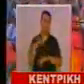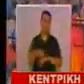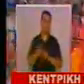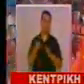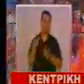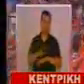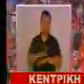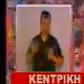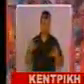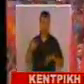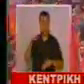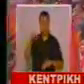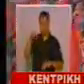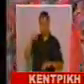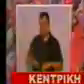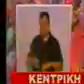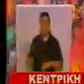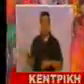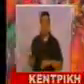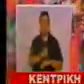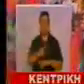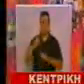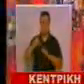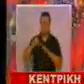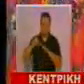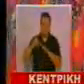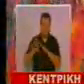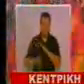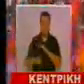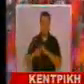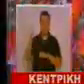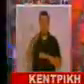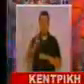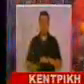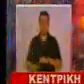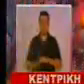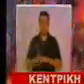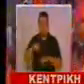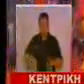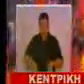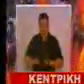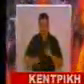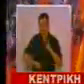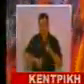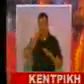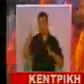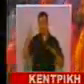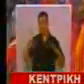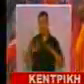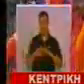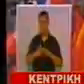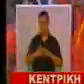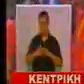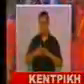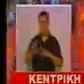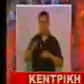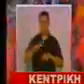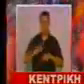Σήμερα, σε συνθήκες βαθιάς κρίσης, ετοιμασίας ενός νέου πολέμου κατά της Συρίας και του